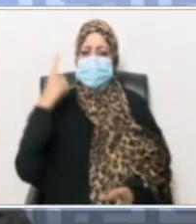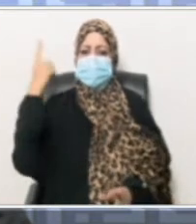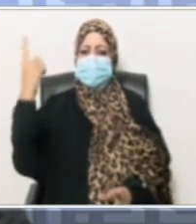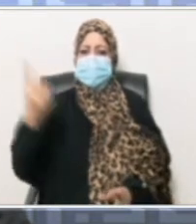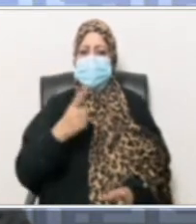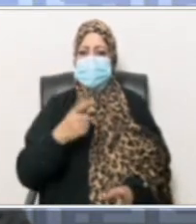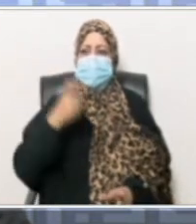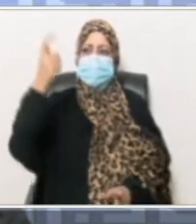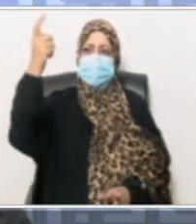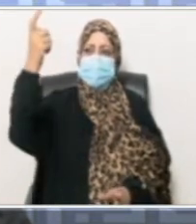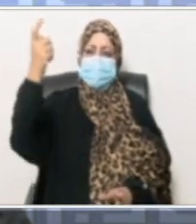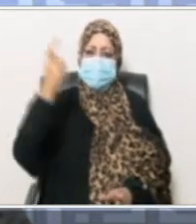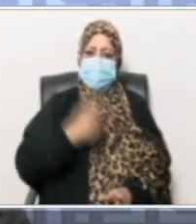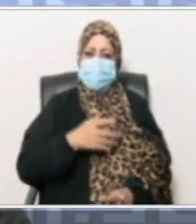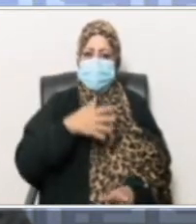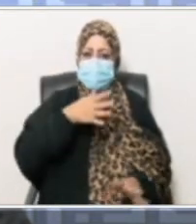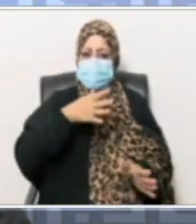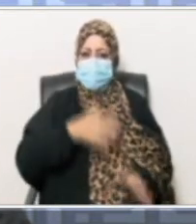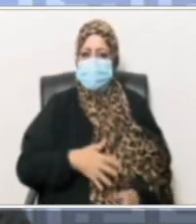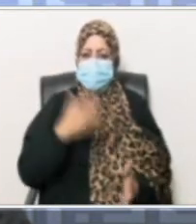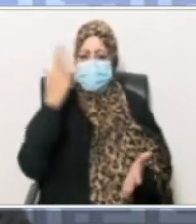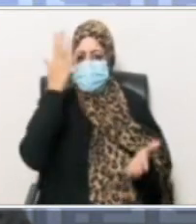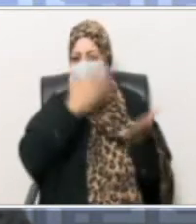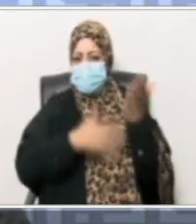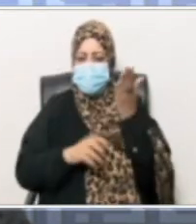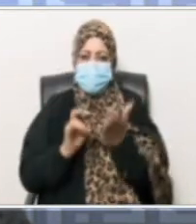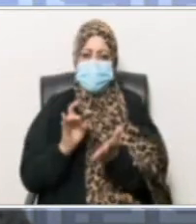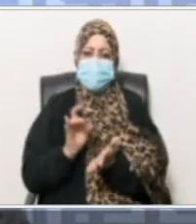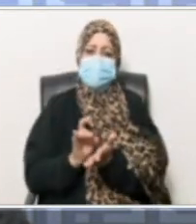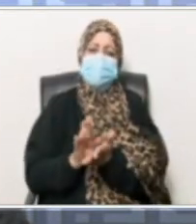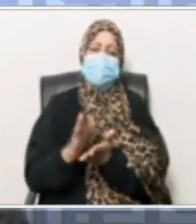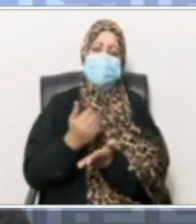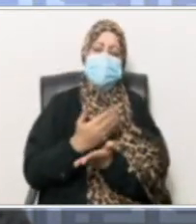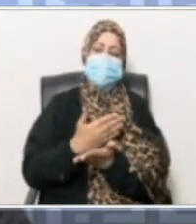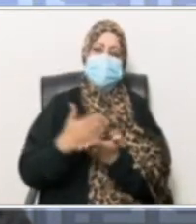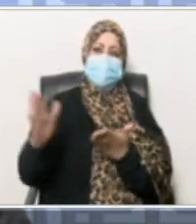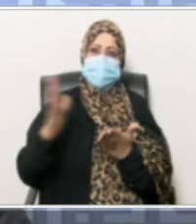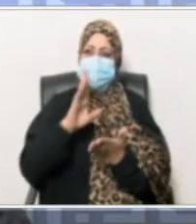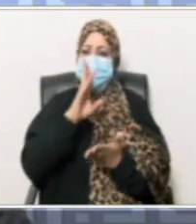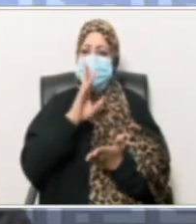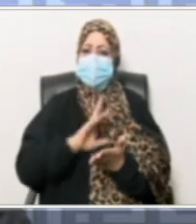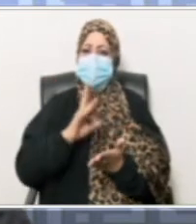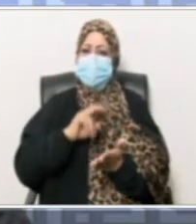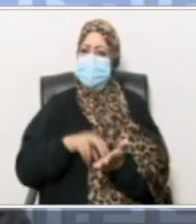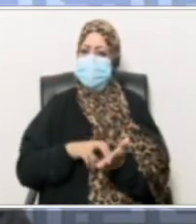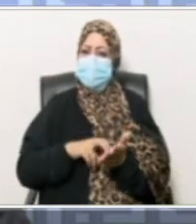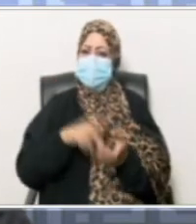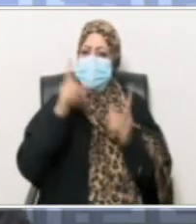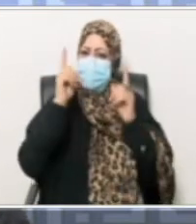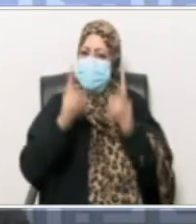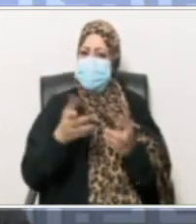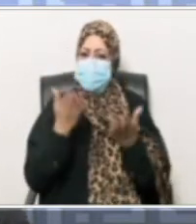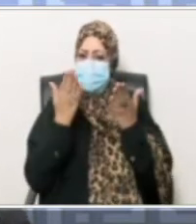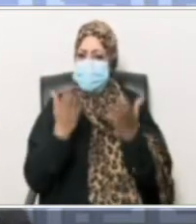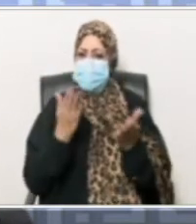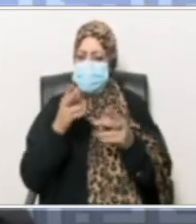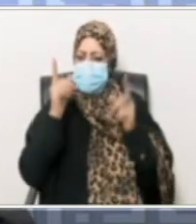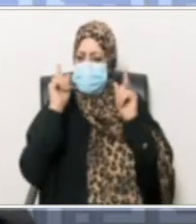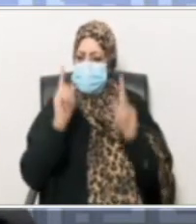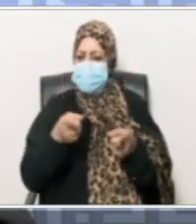إلى النور؟ عليكم التقوى من الله. يأمر الله عز وجل بالطاعة لولي أمر